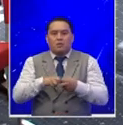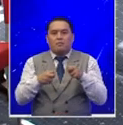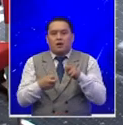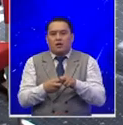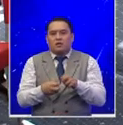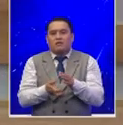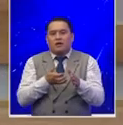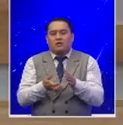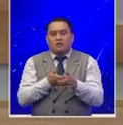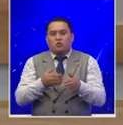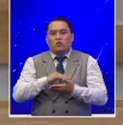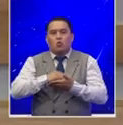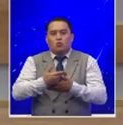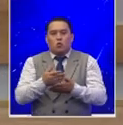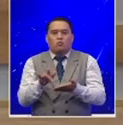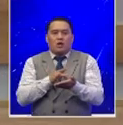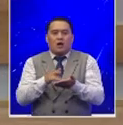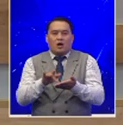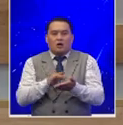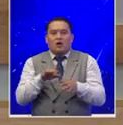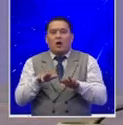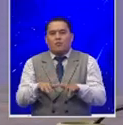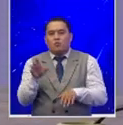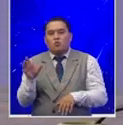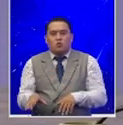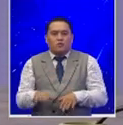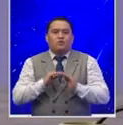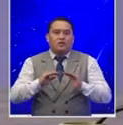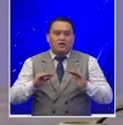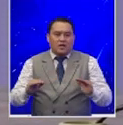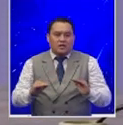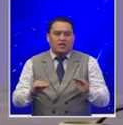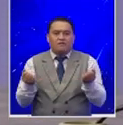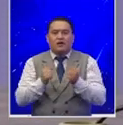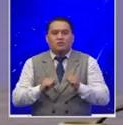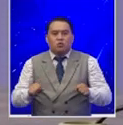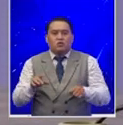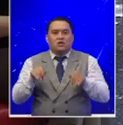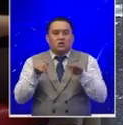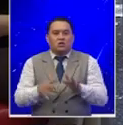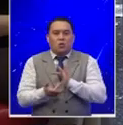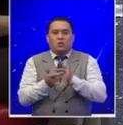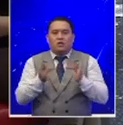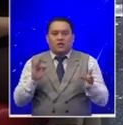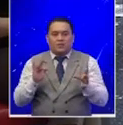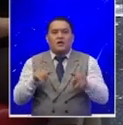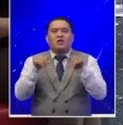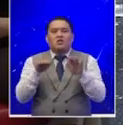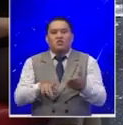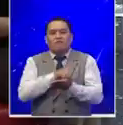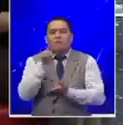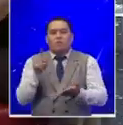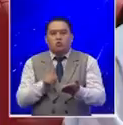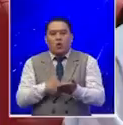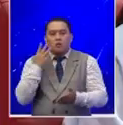проблема недостатка ноутбуков, планшетов и персональных компьютеров у детей, не имеющих возможности обучаться в режиме онлайн.